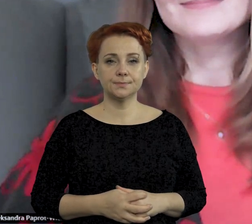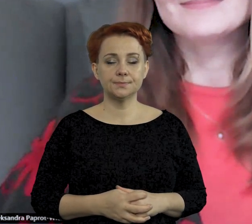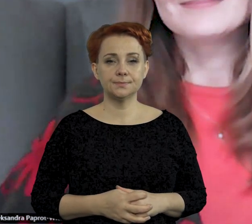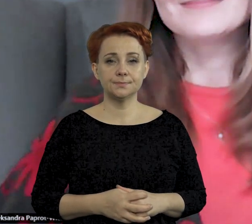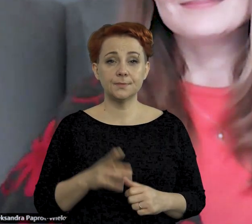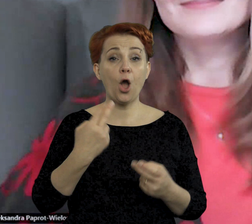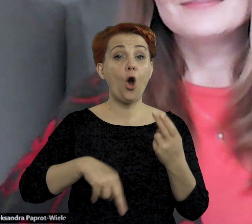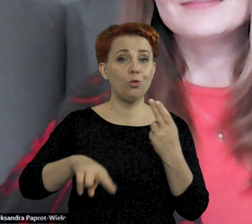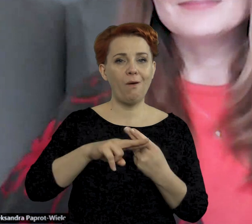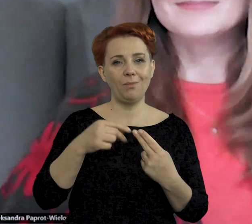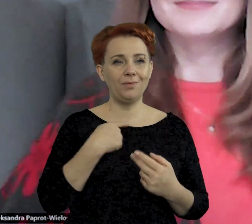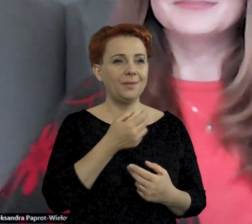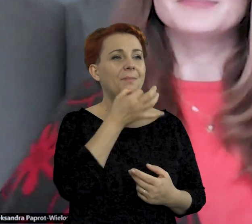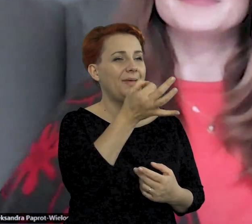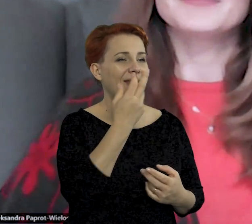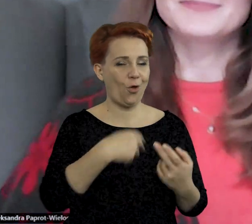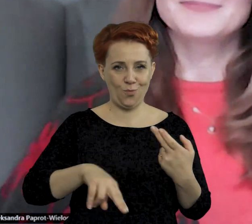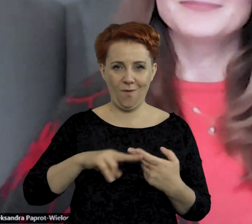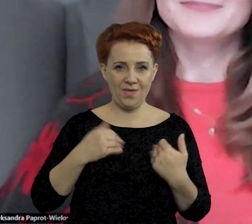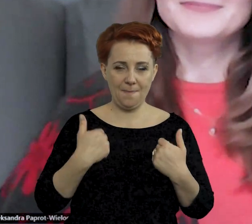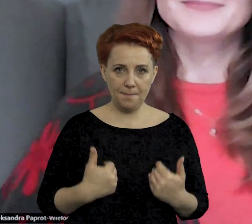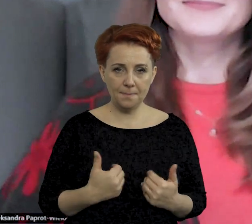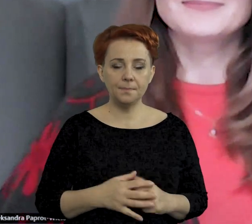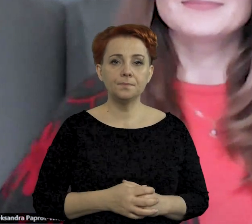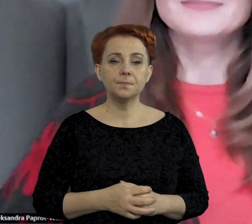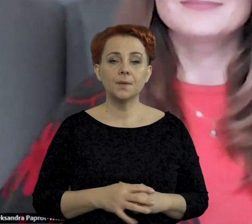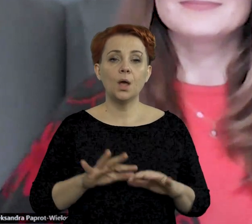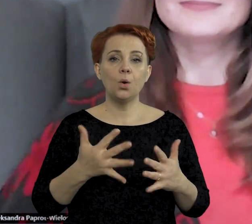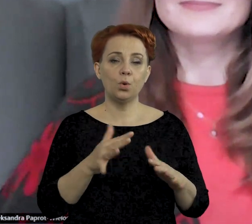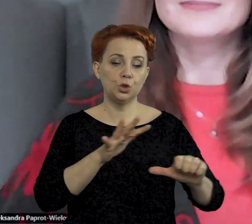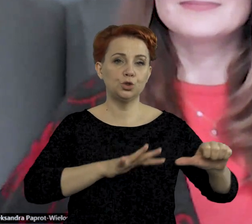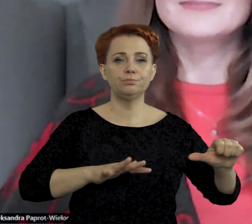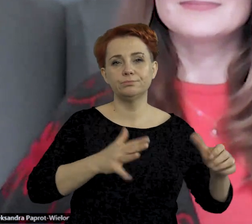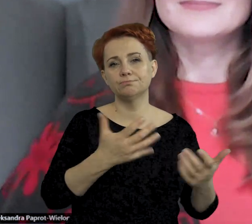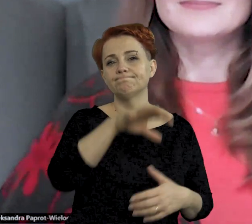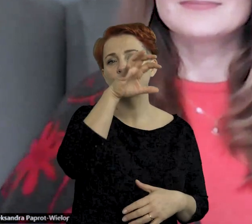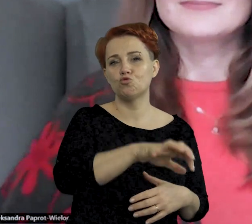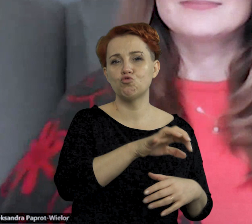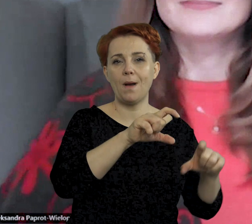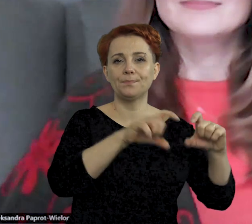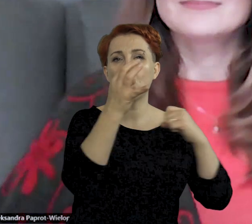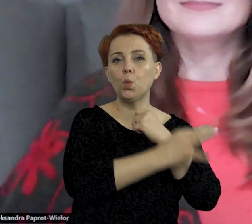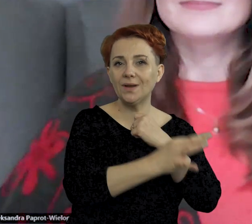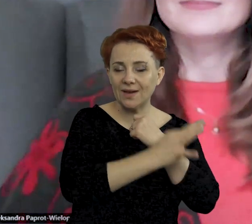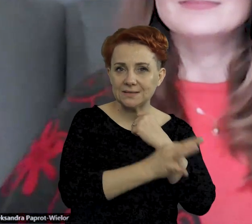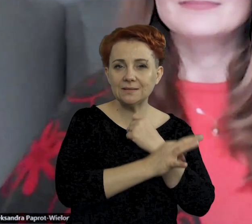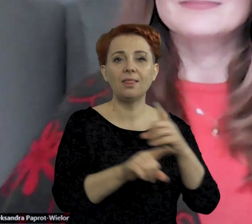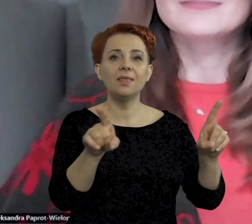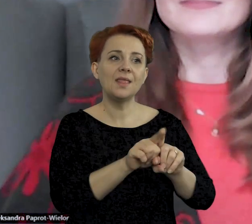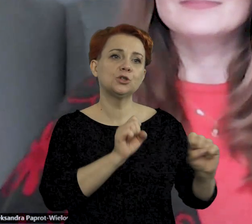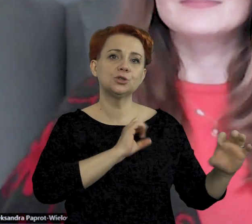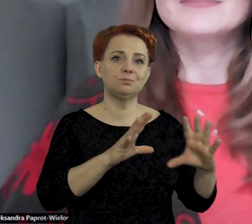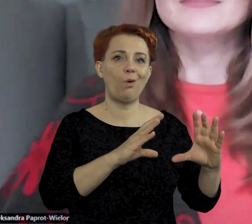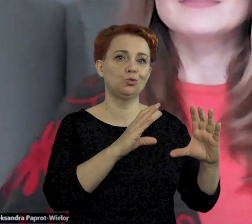to powiem tak. Mamy, jeżeli chodzi o środowisko akademickie i w ogóle ten tryb komunikowania się